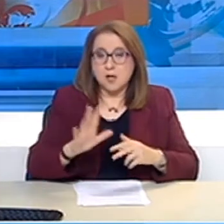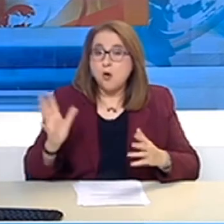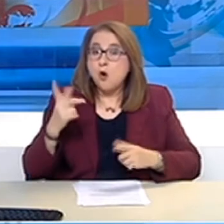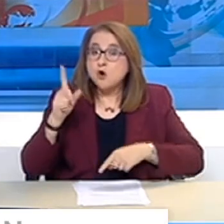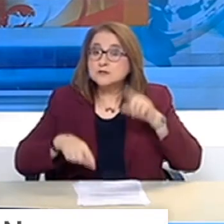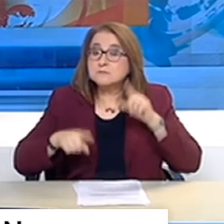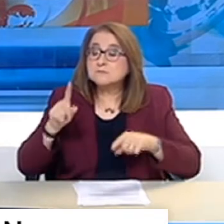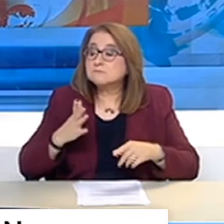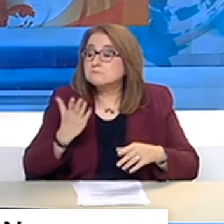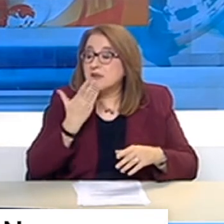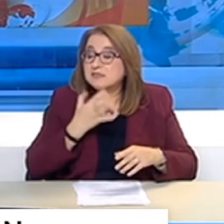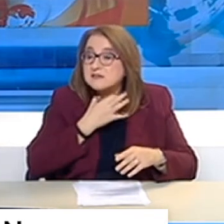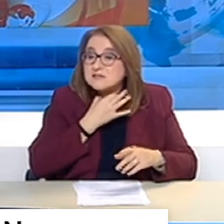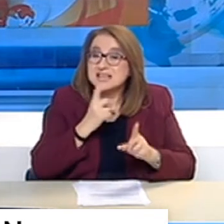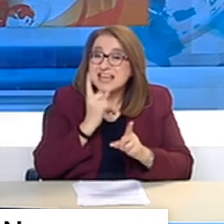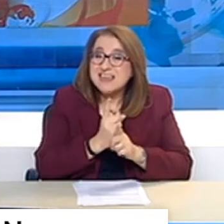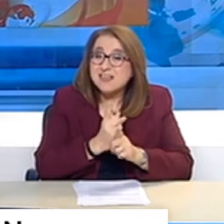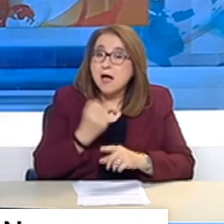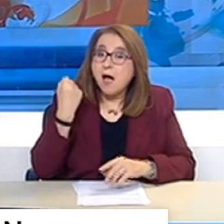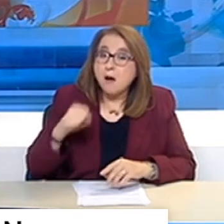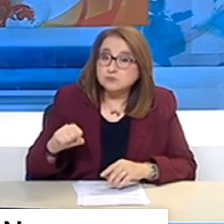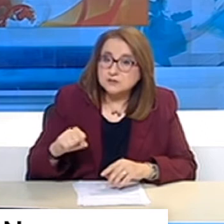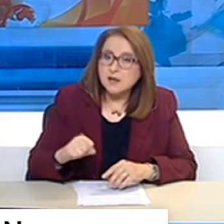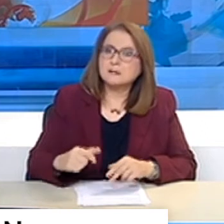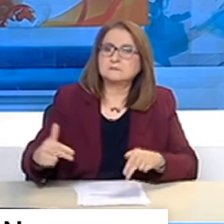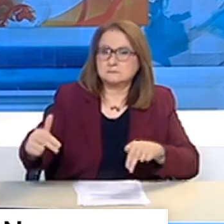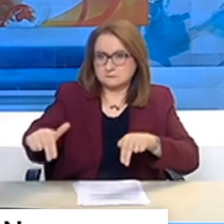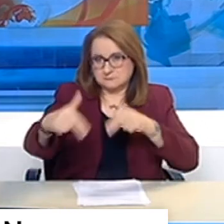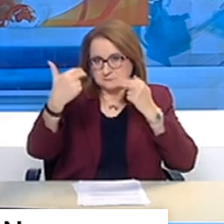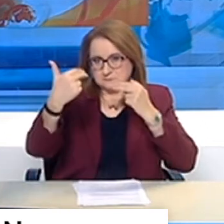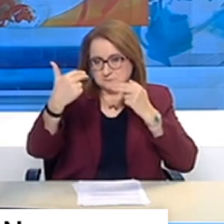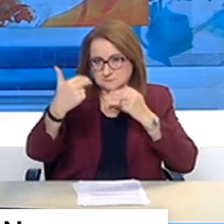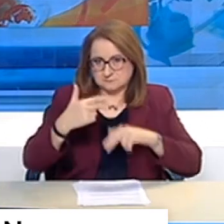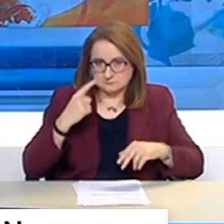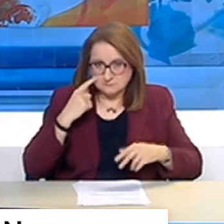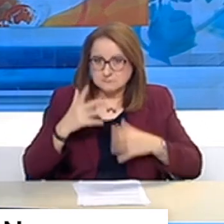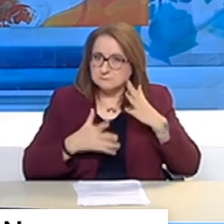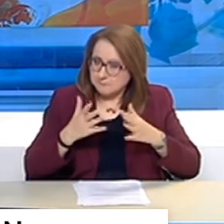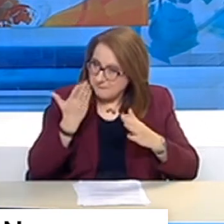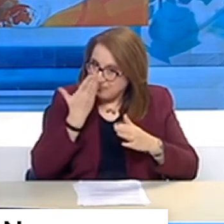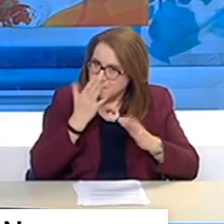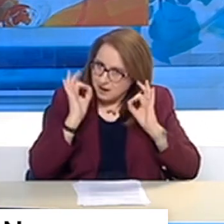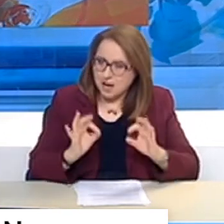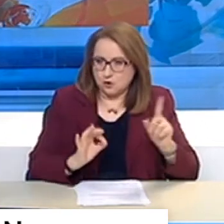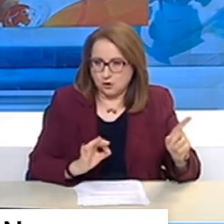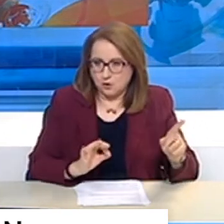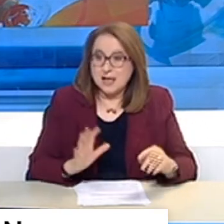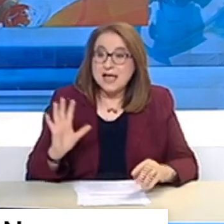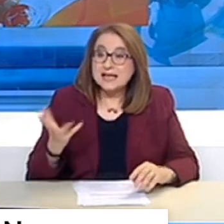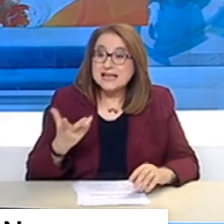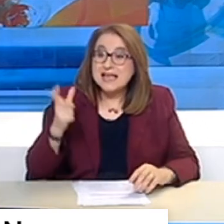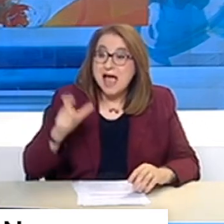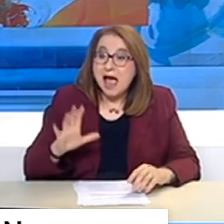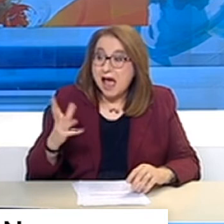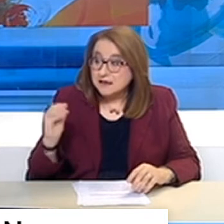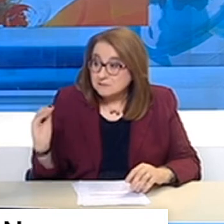λόγο απουσίας από το σχολείο. Και θα υπάρχει πρωτόκολλο του ΕΟΔΗ για τη διαχείριση τυχόν συμπτωμάτων που εμφανίζονται σε